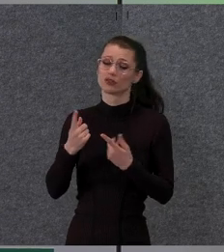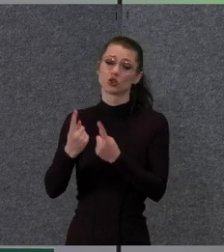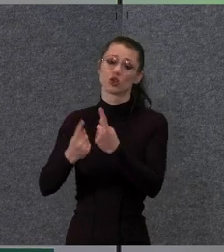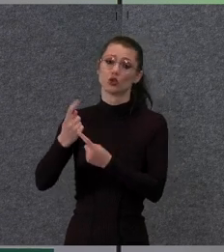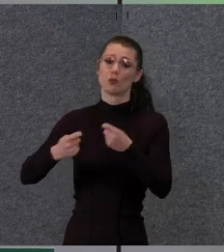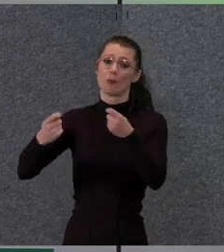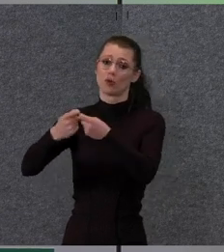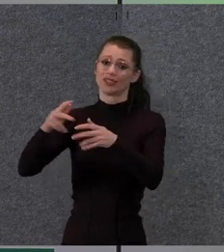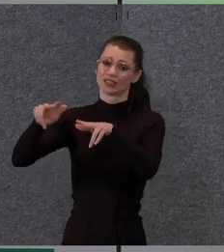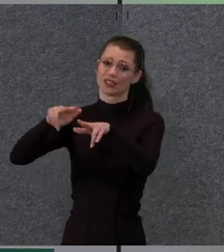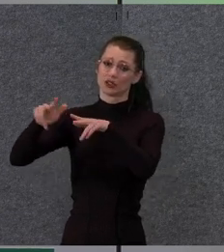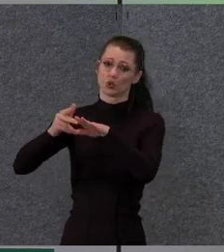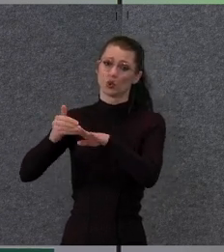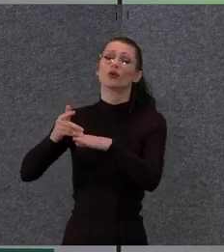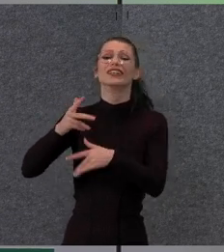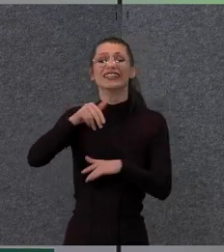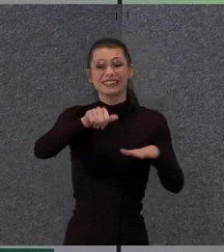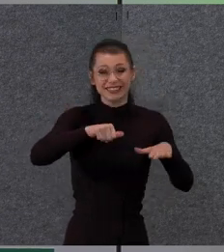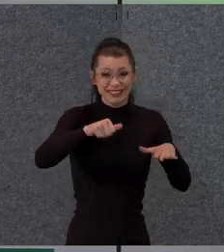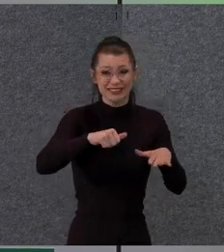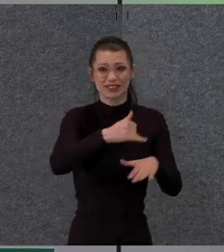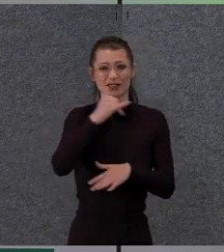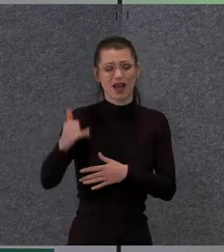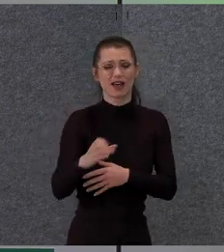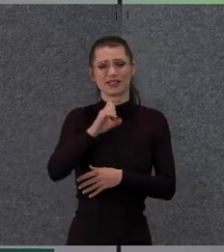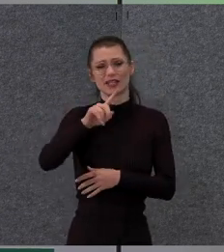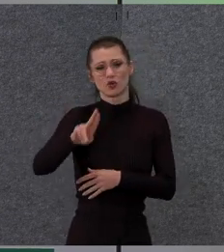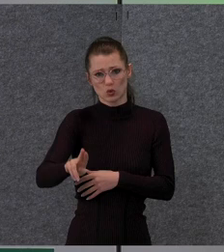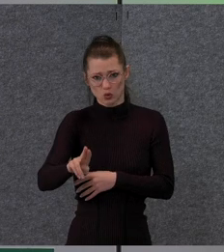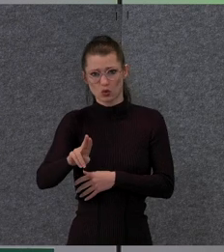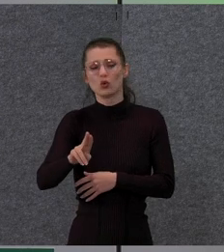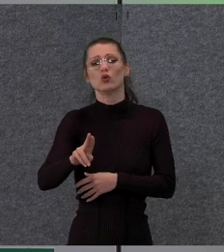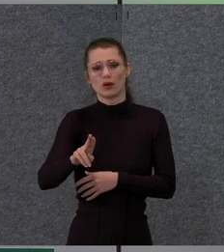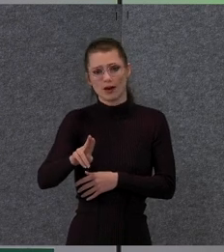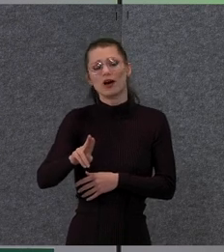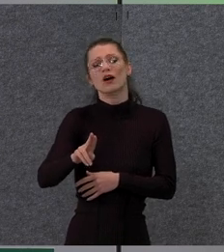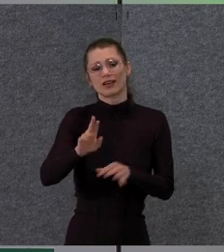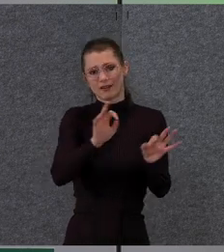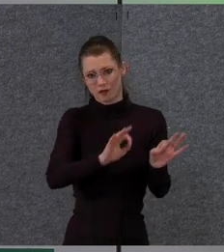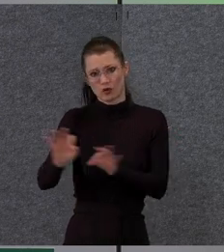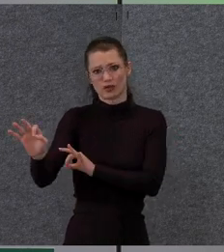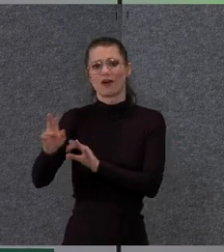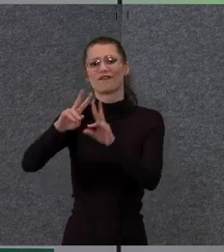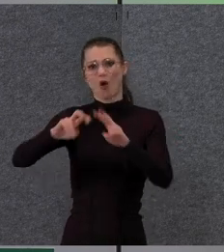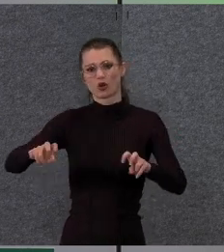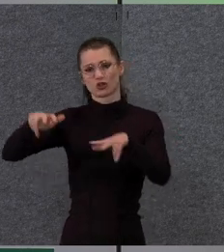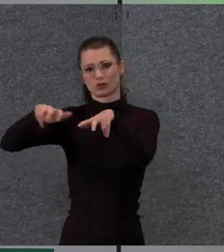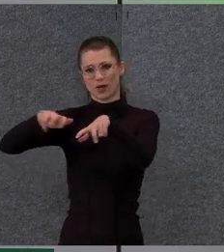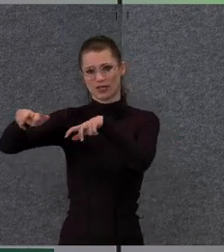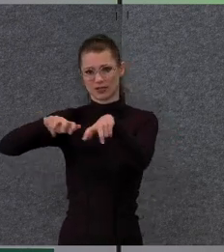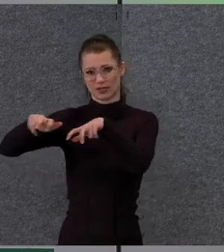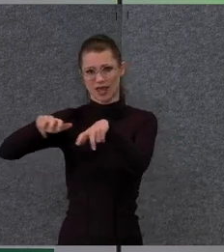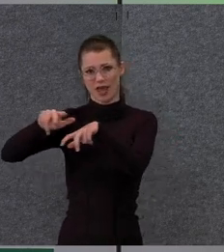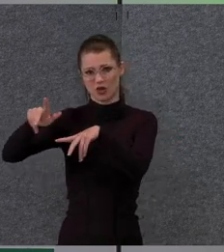Denn 16 Jahre CDU-geführte Bundesbildungs- und Forschungsministerien, das sind eigentlich 16 Jahre